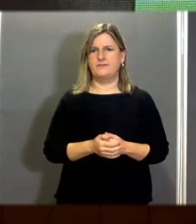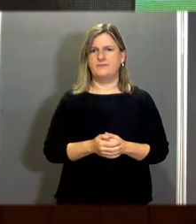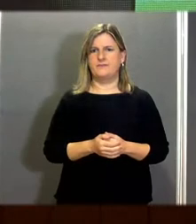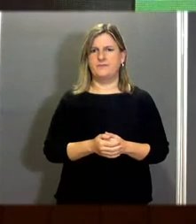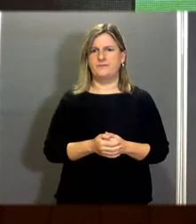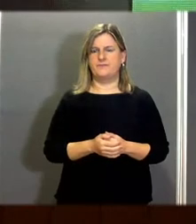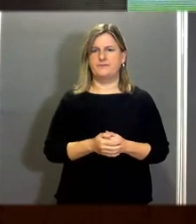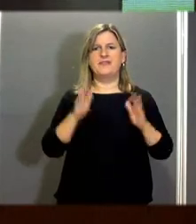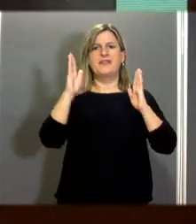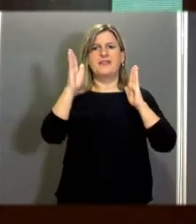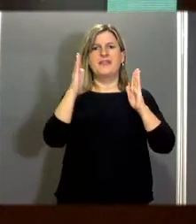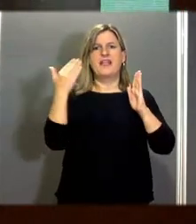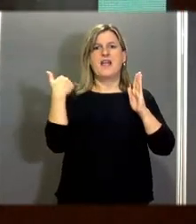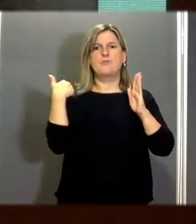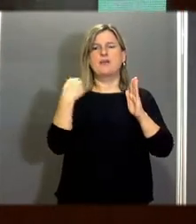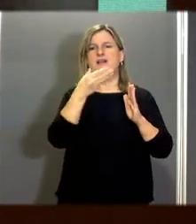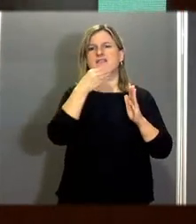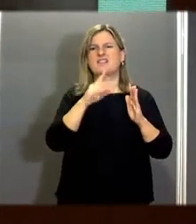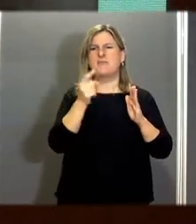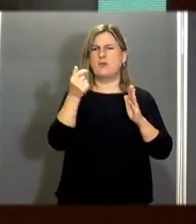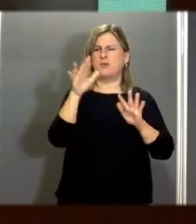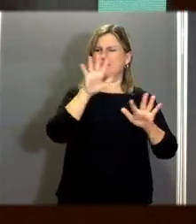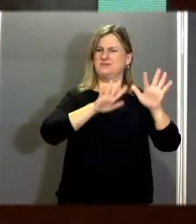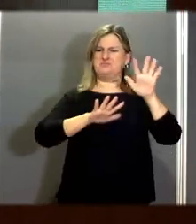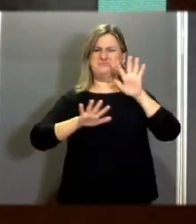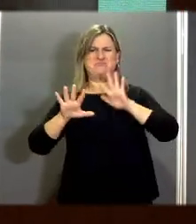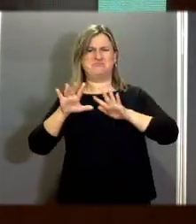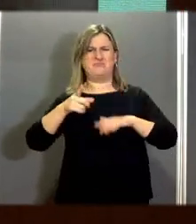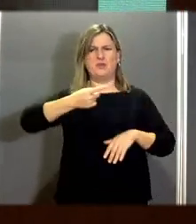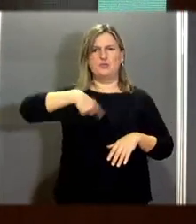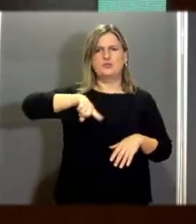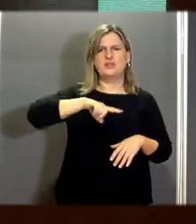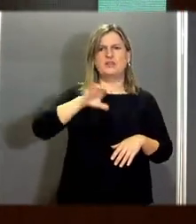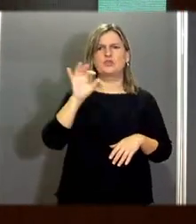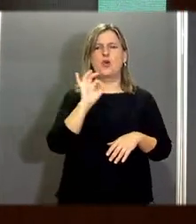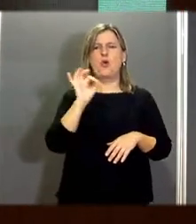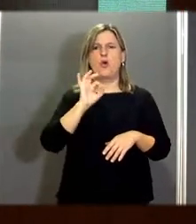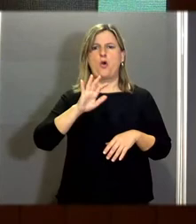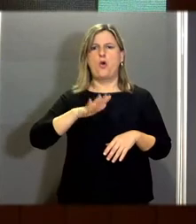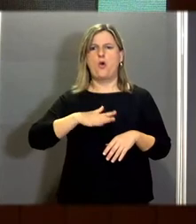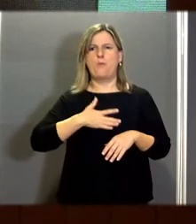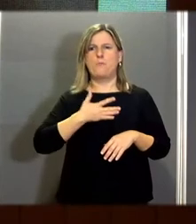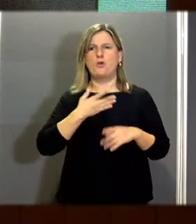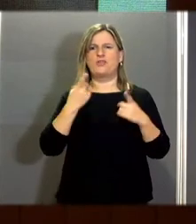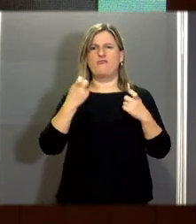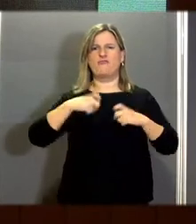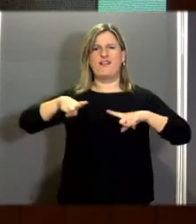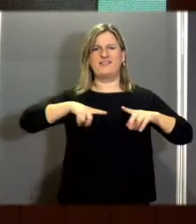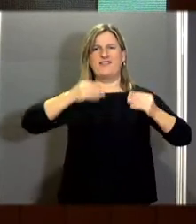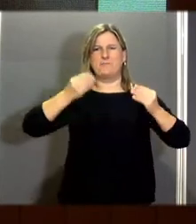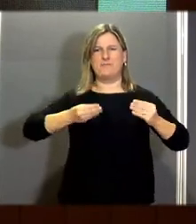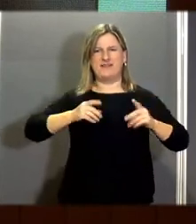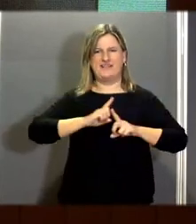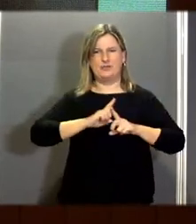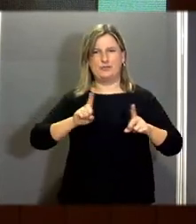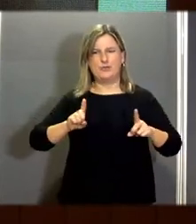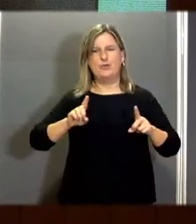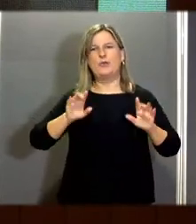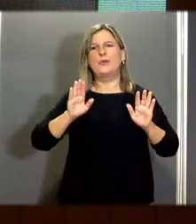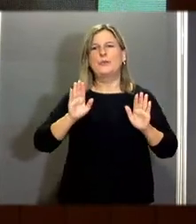Hi ha hagut moments en què sembla que ens haguem confós una mica o que potser ens haguem desorganitzat en aquest sentit, però